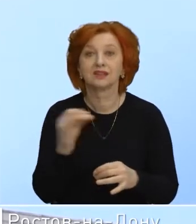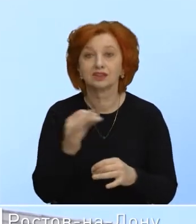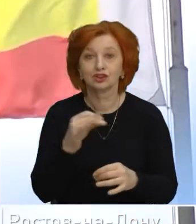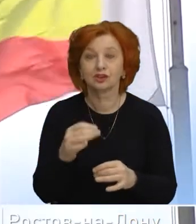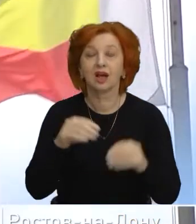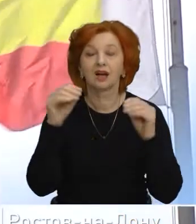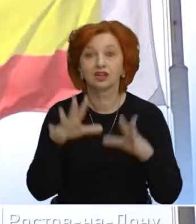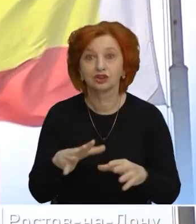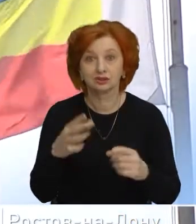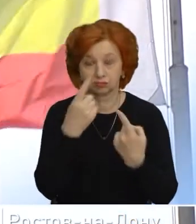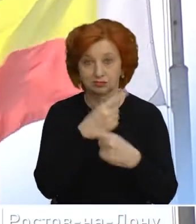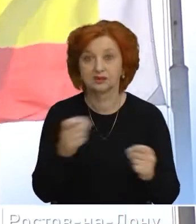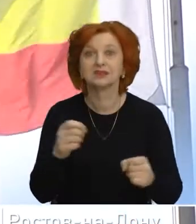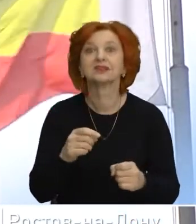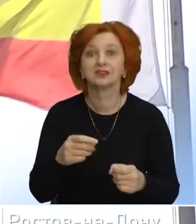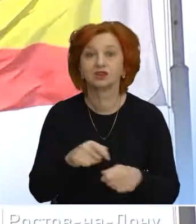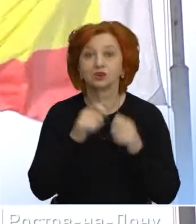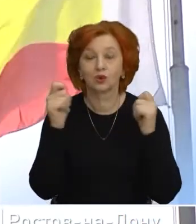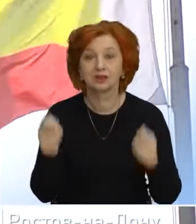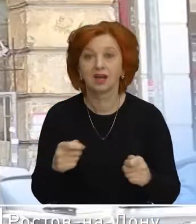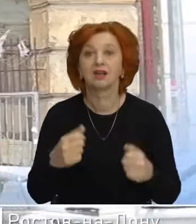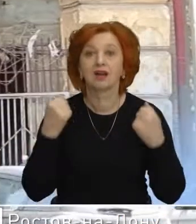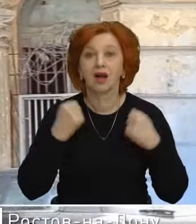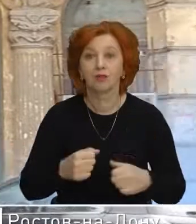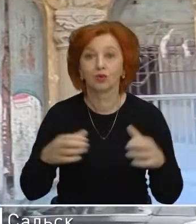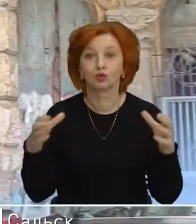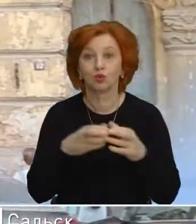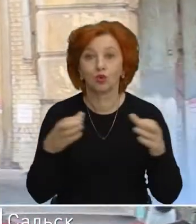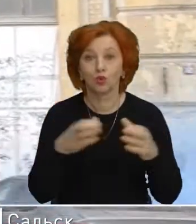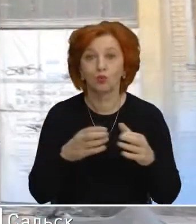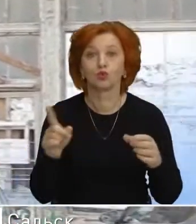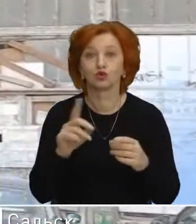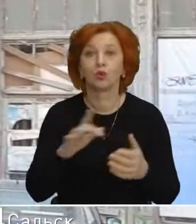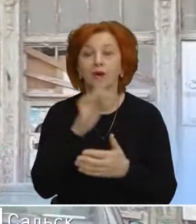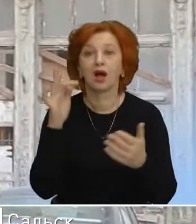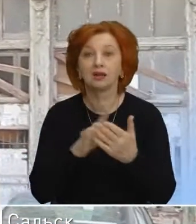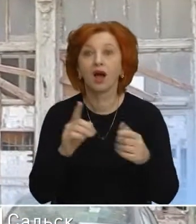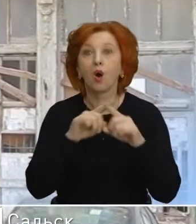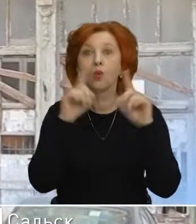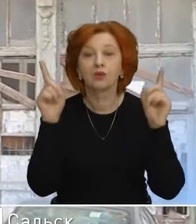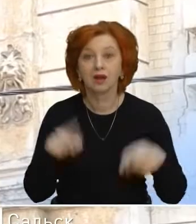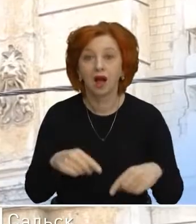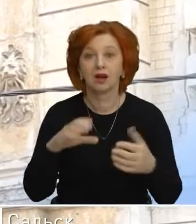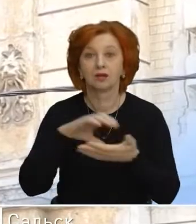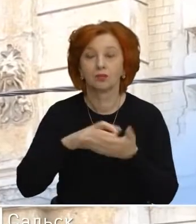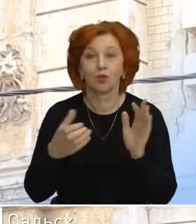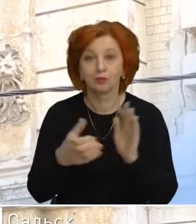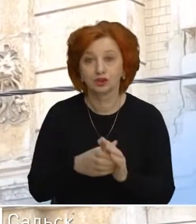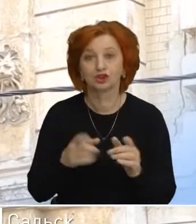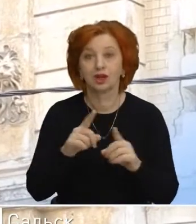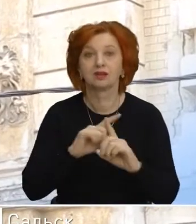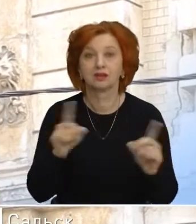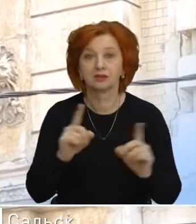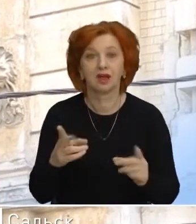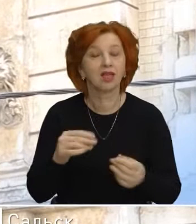поручил создать специальную межведомственную рабочую группу. Многие данские города уникальны своей историей, в том числе воплощенной